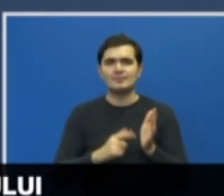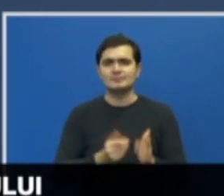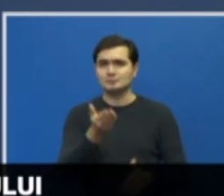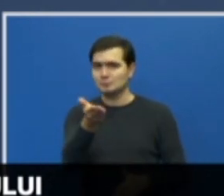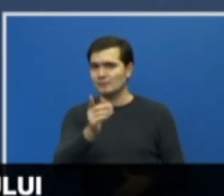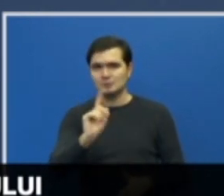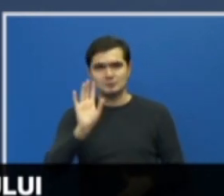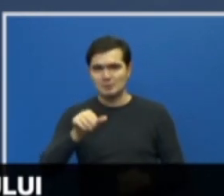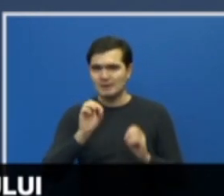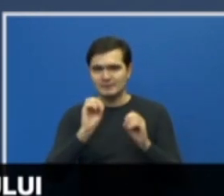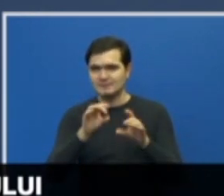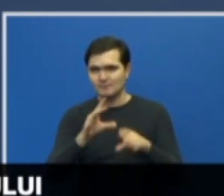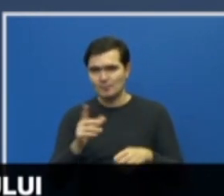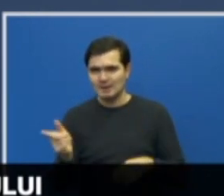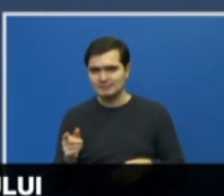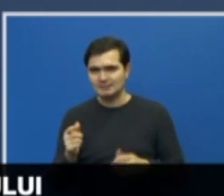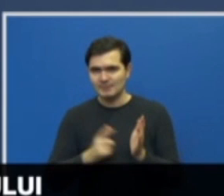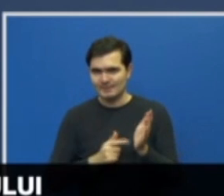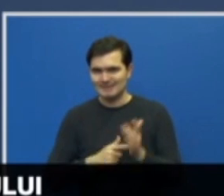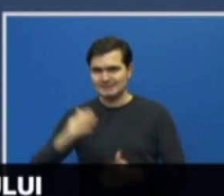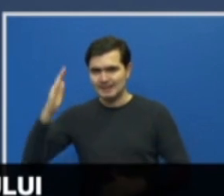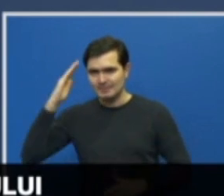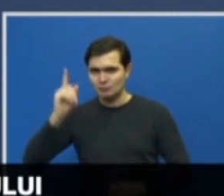nu aveți informații despre aceste pensii?